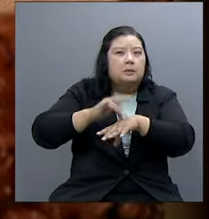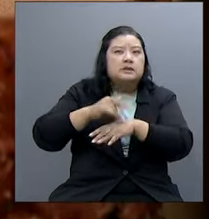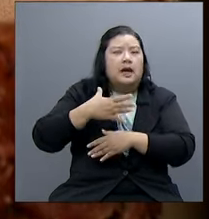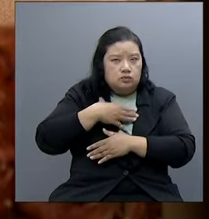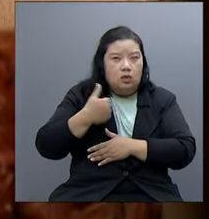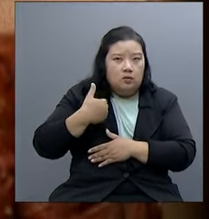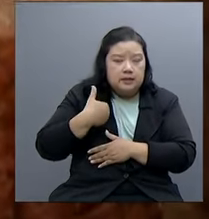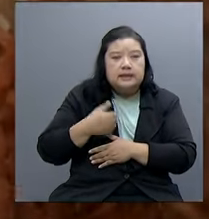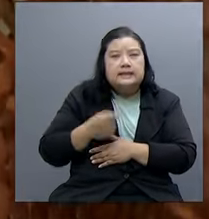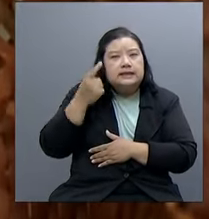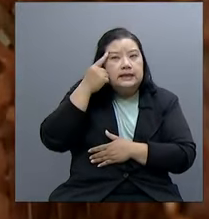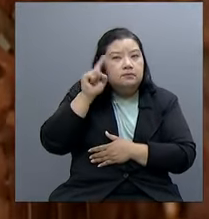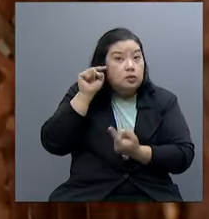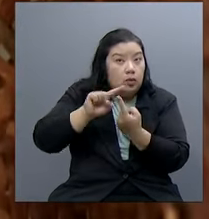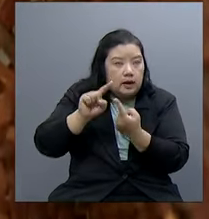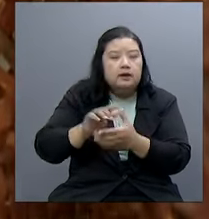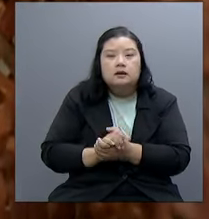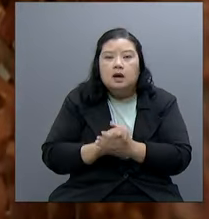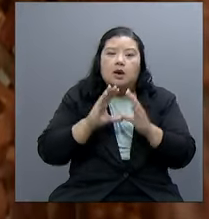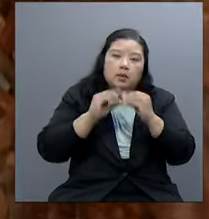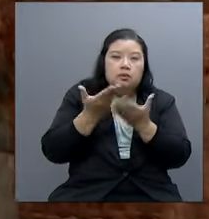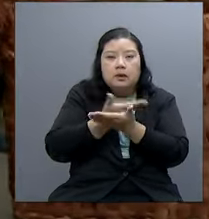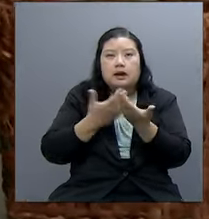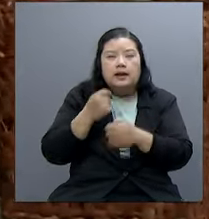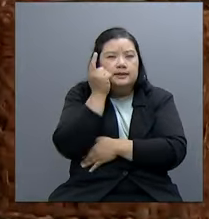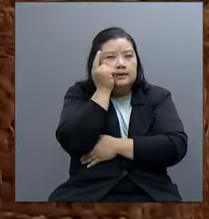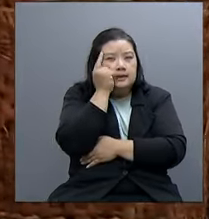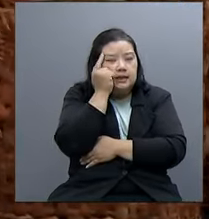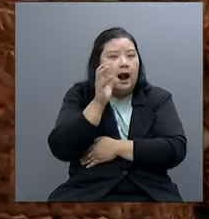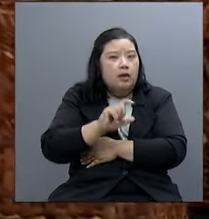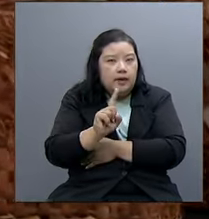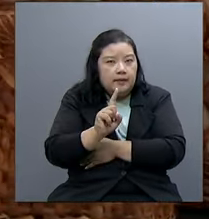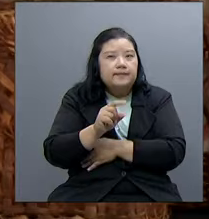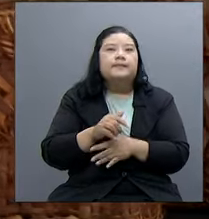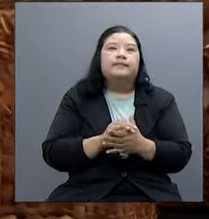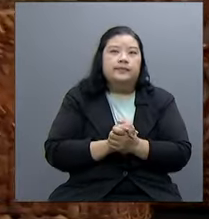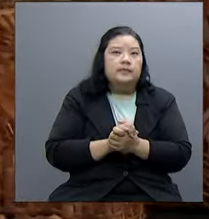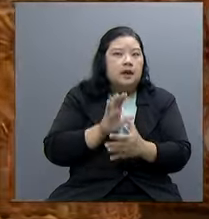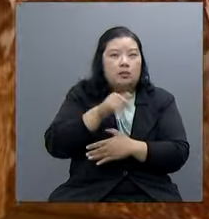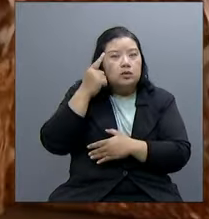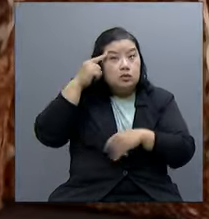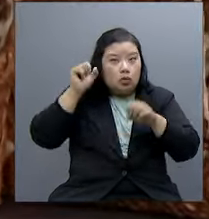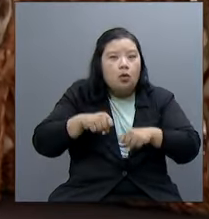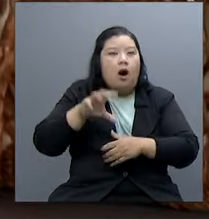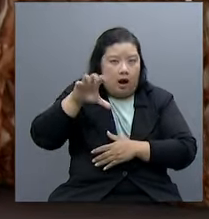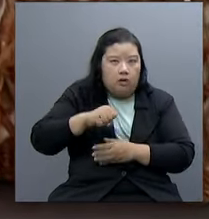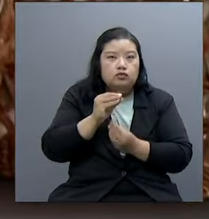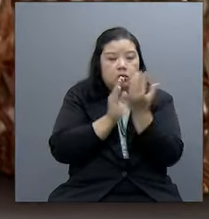นี้ทุคนก็สกรวกว่าเอาแลกไม้